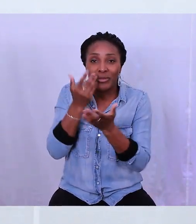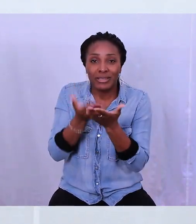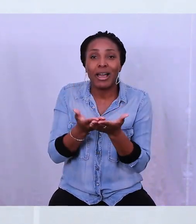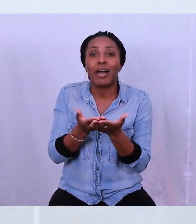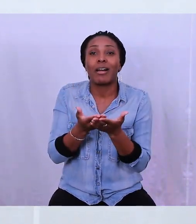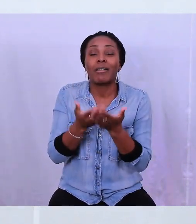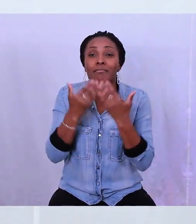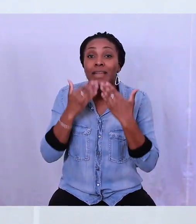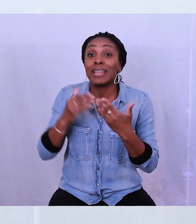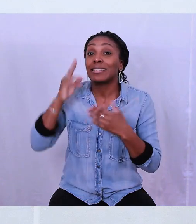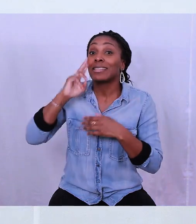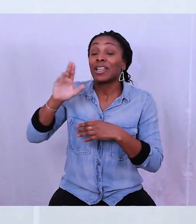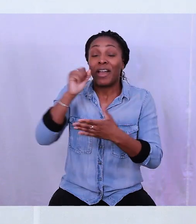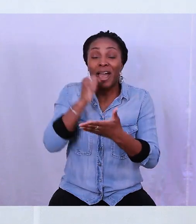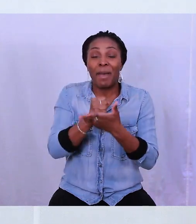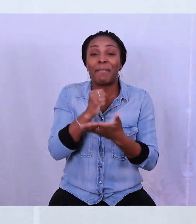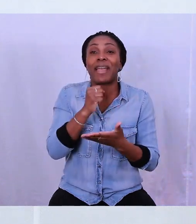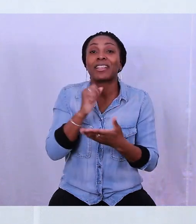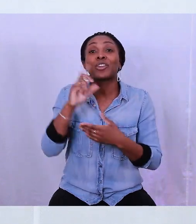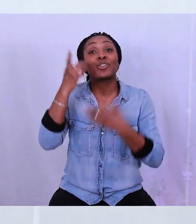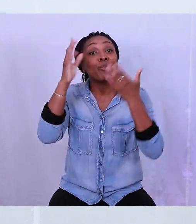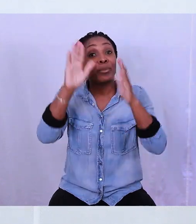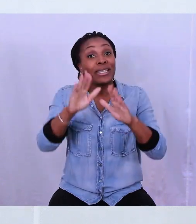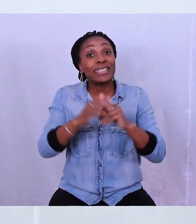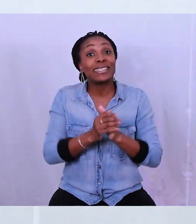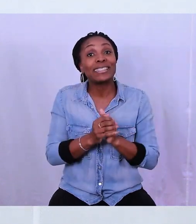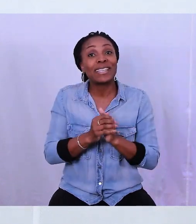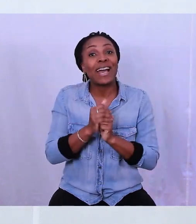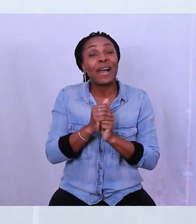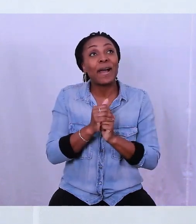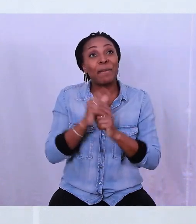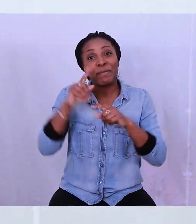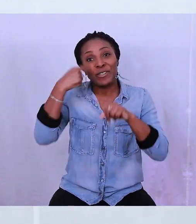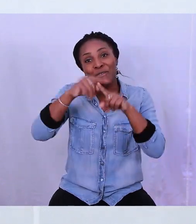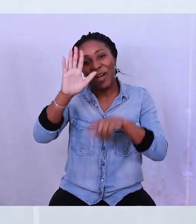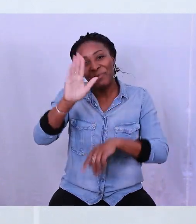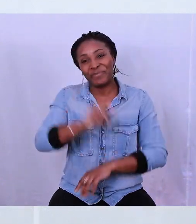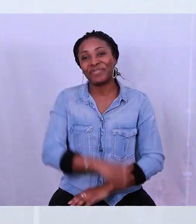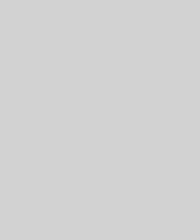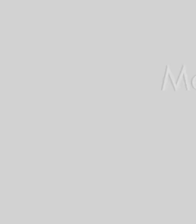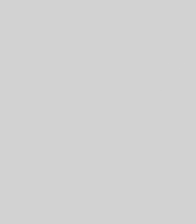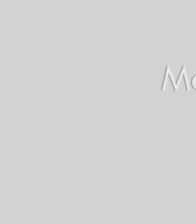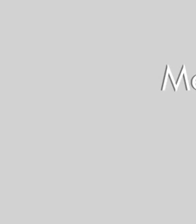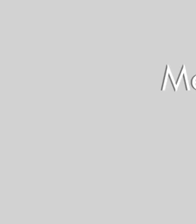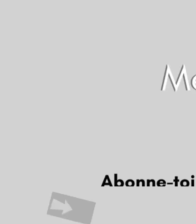Merci, Seigneur. Amen. Que Dieu vous bénisse. On se retrouve la prochaine fois.